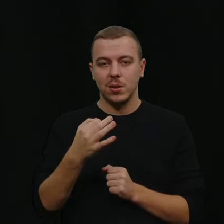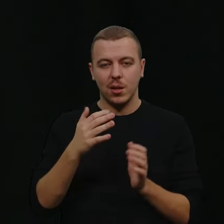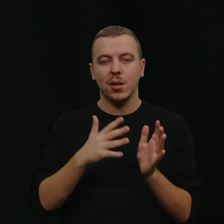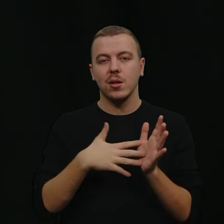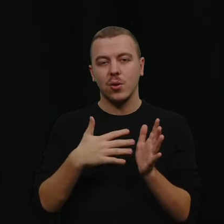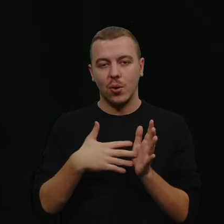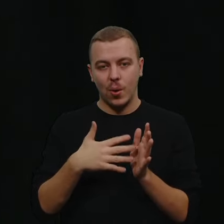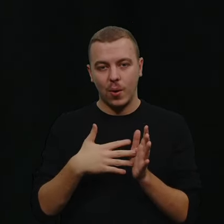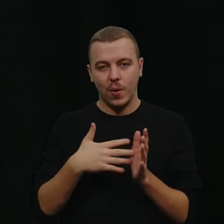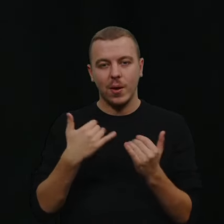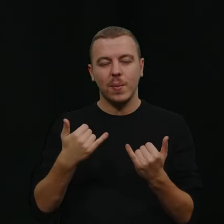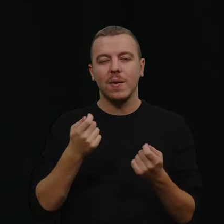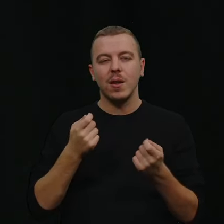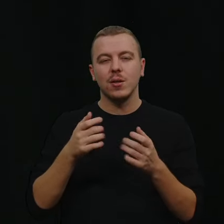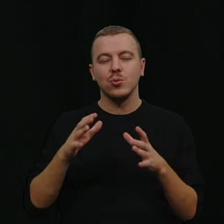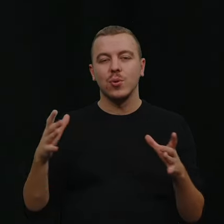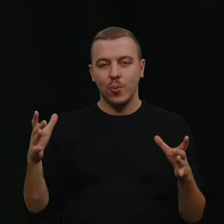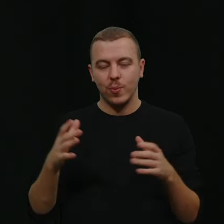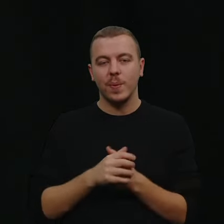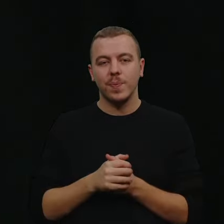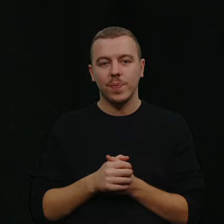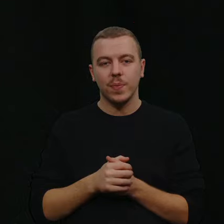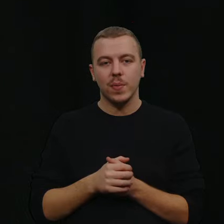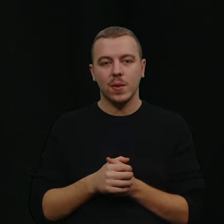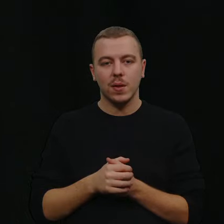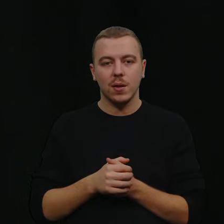toliau dabartinių valdančiųjų daugumos partijų.